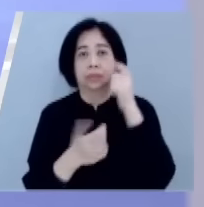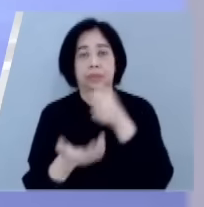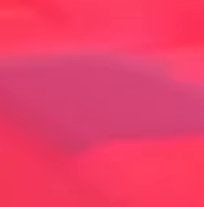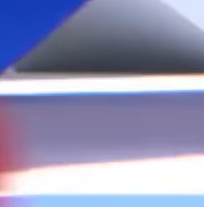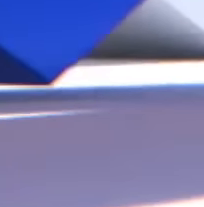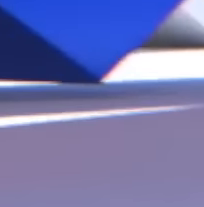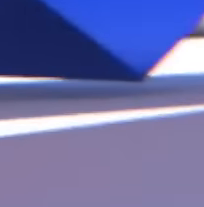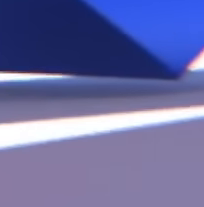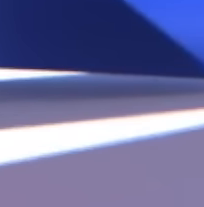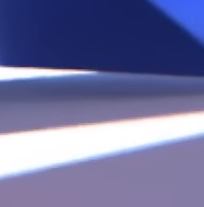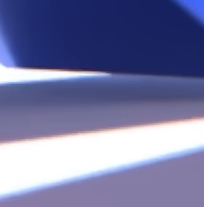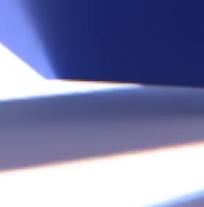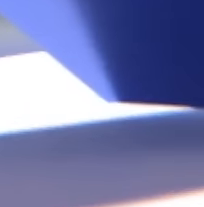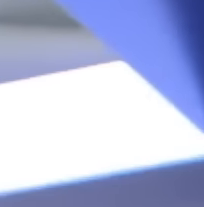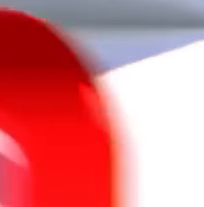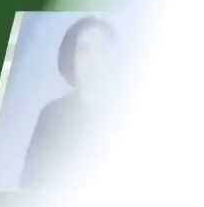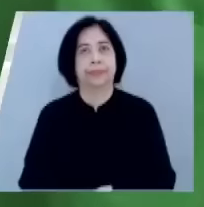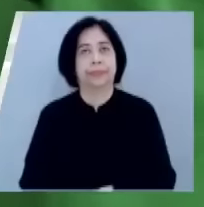Refran.